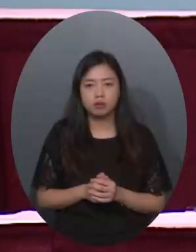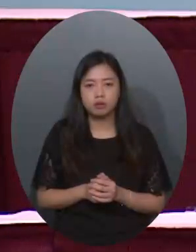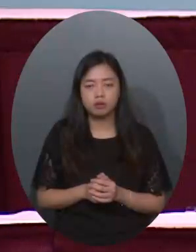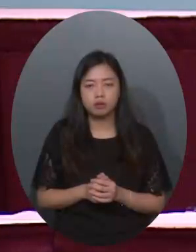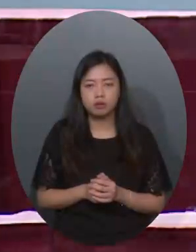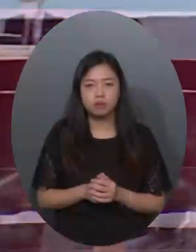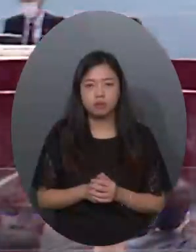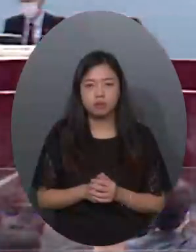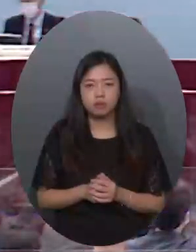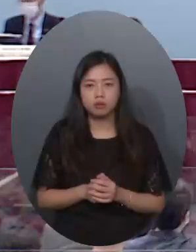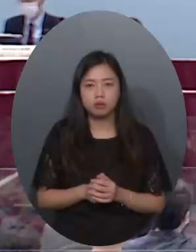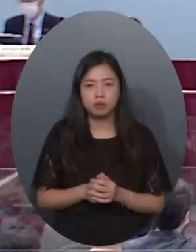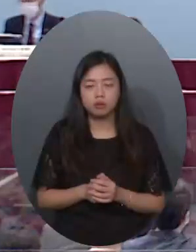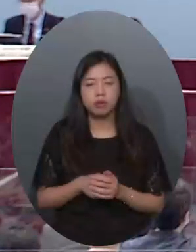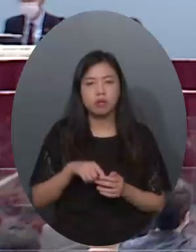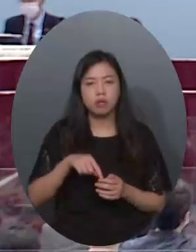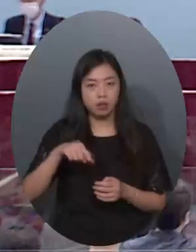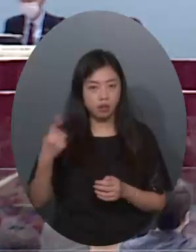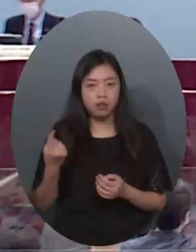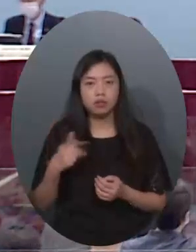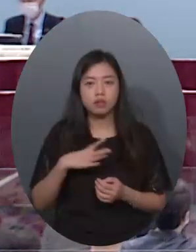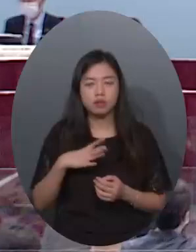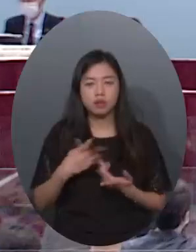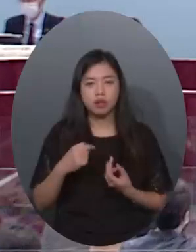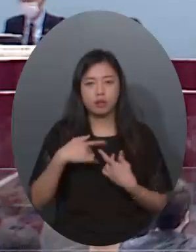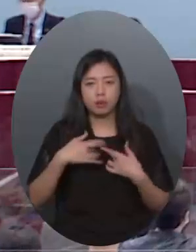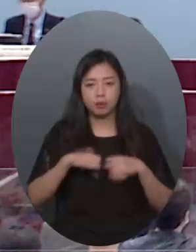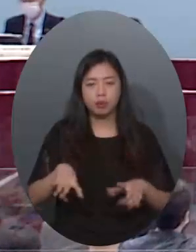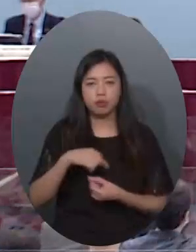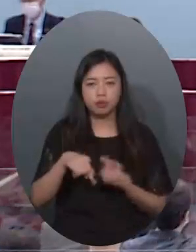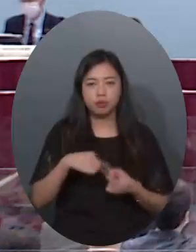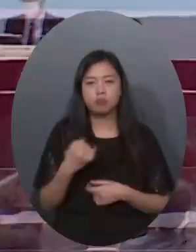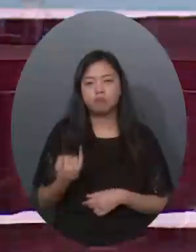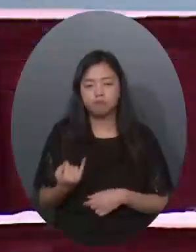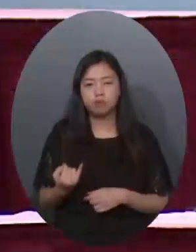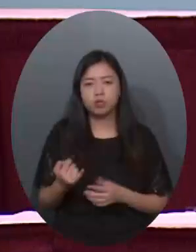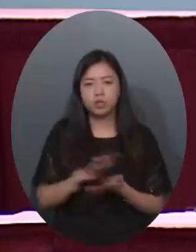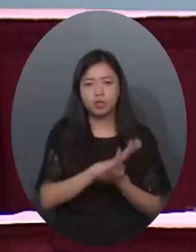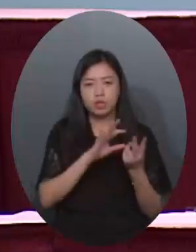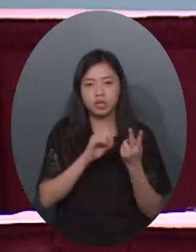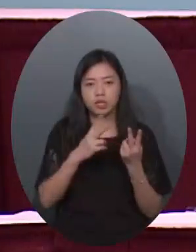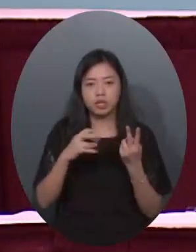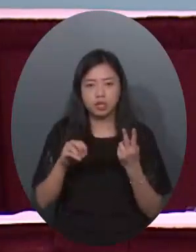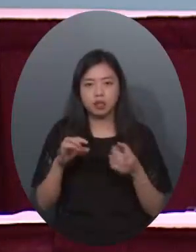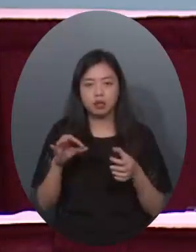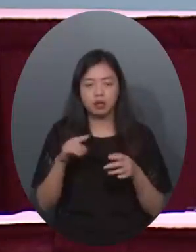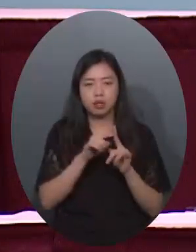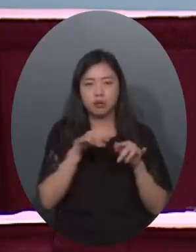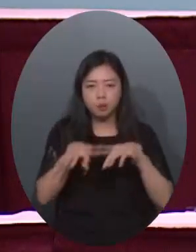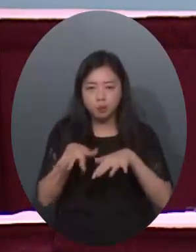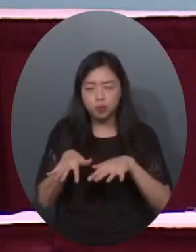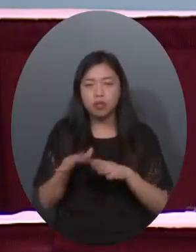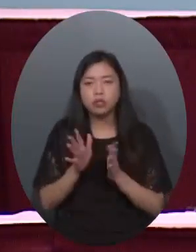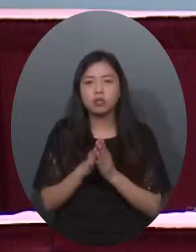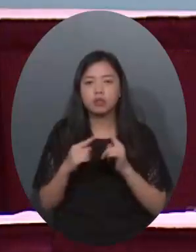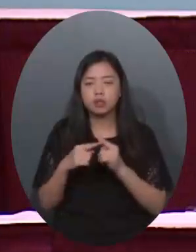客運業務方面，在疫情之不利情況下，2020年香港客運業務總乘